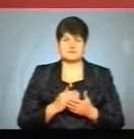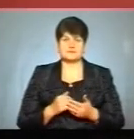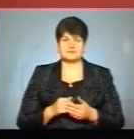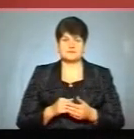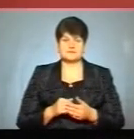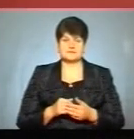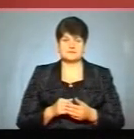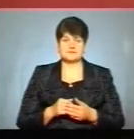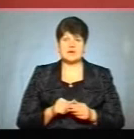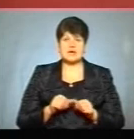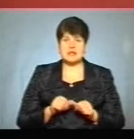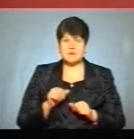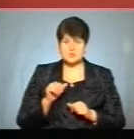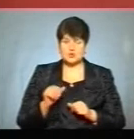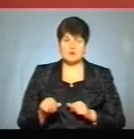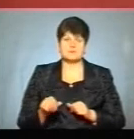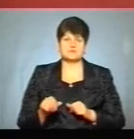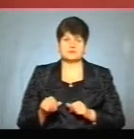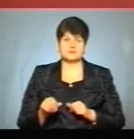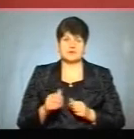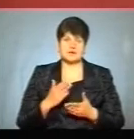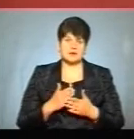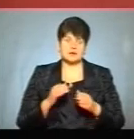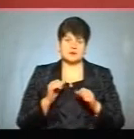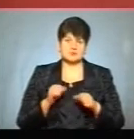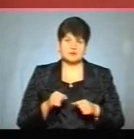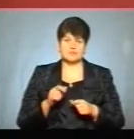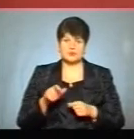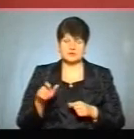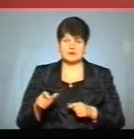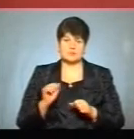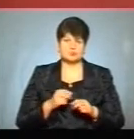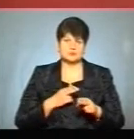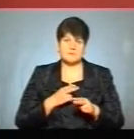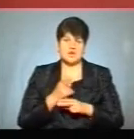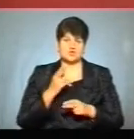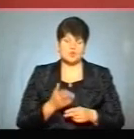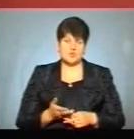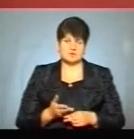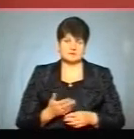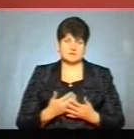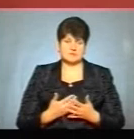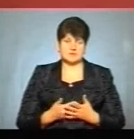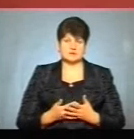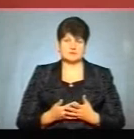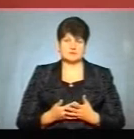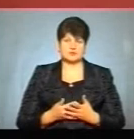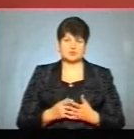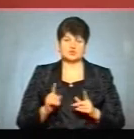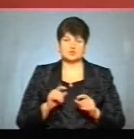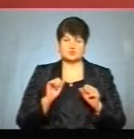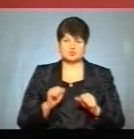вакансію. Крім того, такі, можливо, в людей можуть бути якісь перешкоди, такі, що